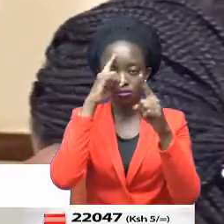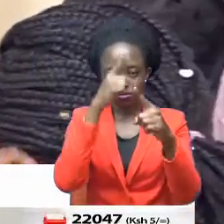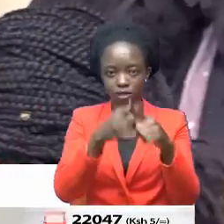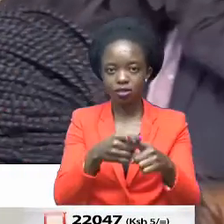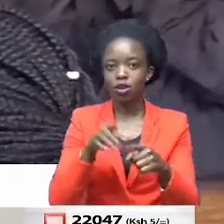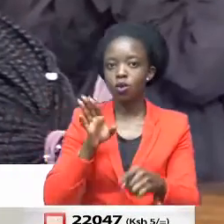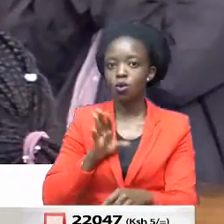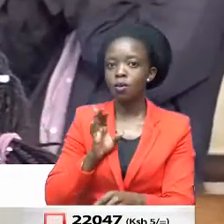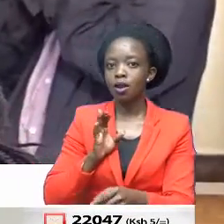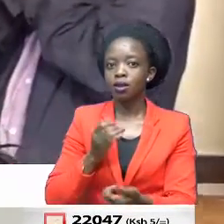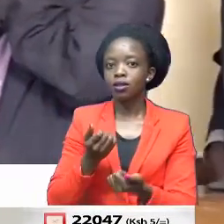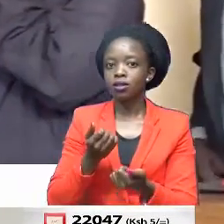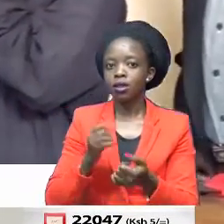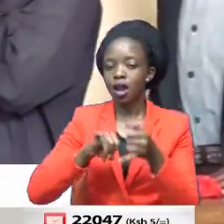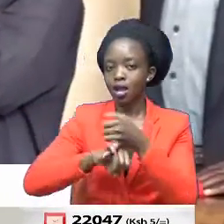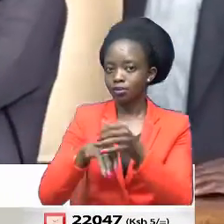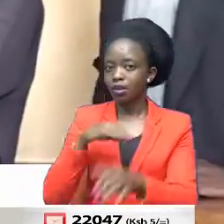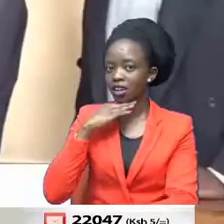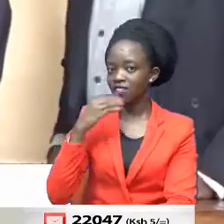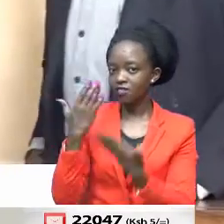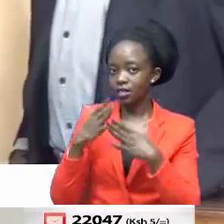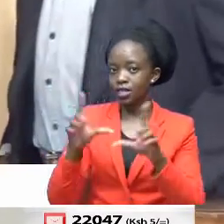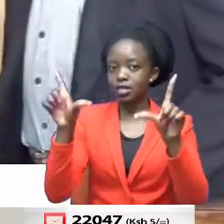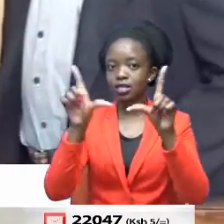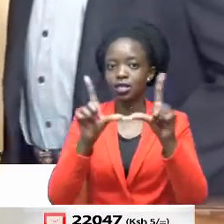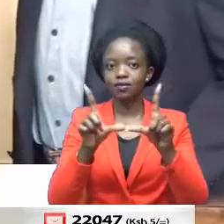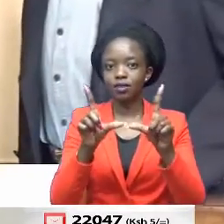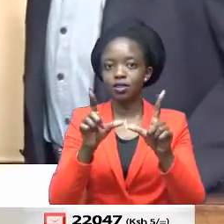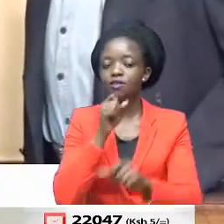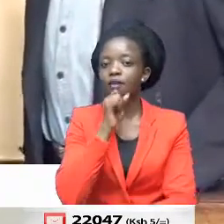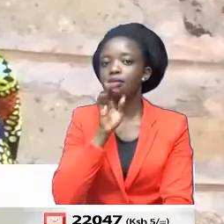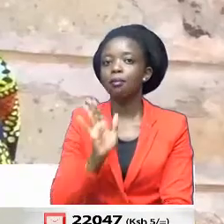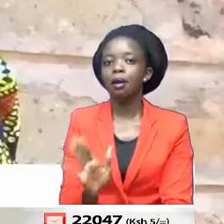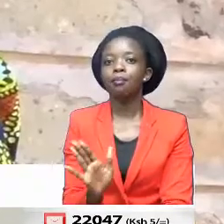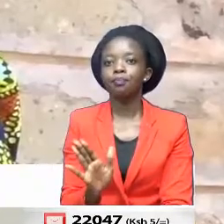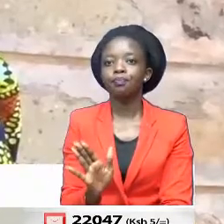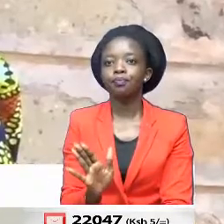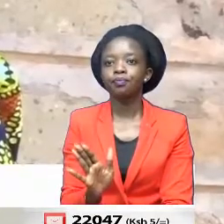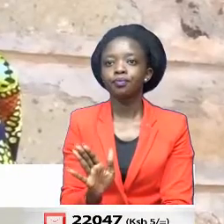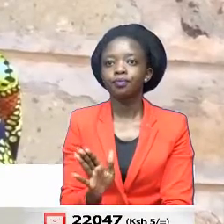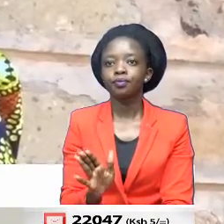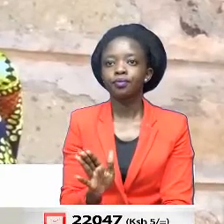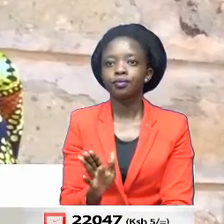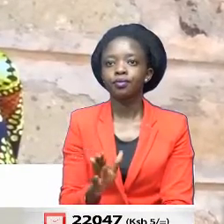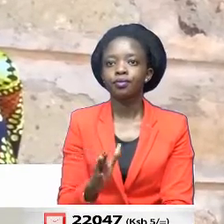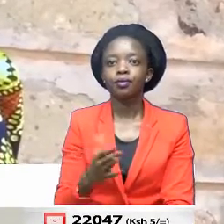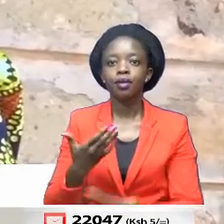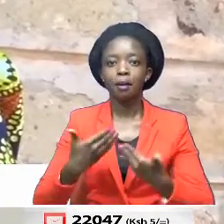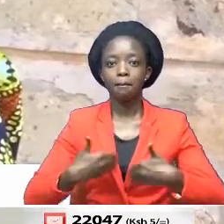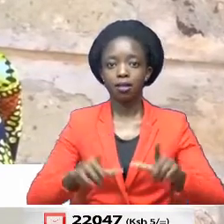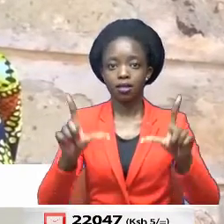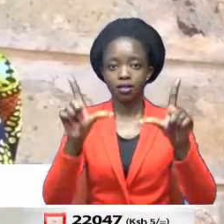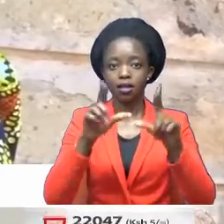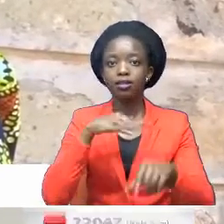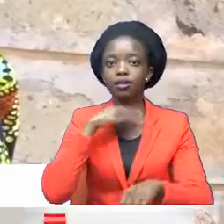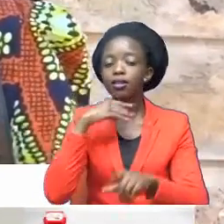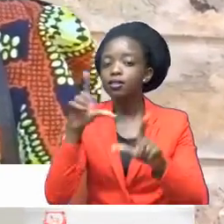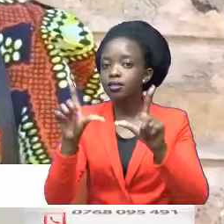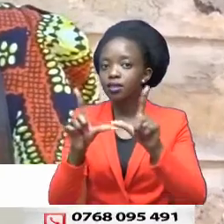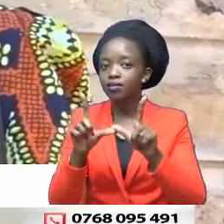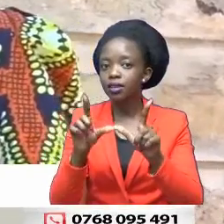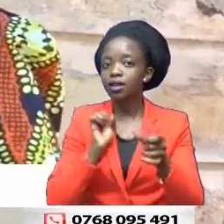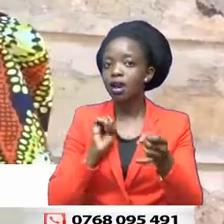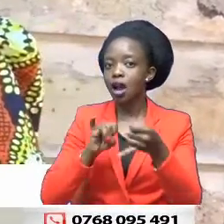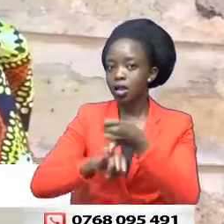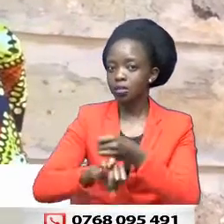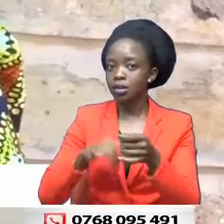Concepta Winja, pigano likiwa cheti cha kifo cha babao. Nilienda kuchukua cheti certificate ya mzee tarehe 29. Vile